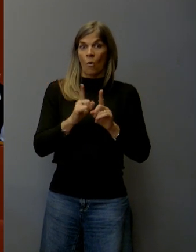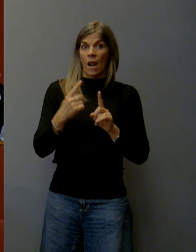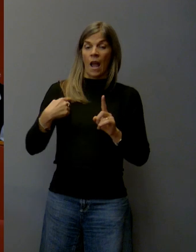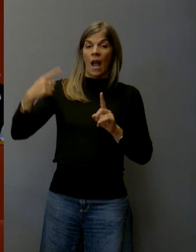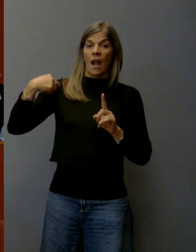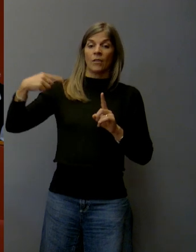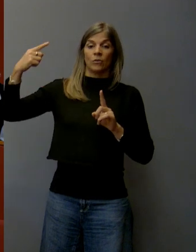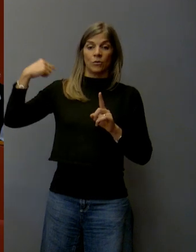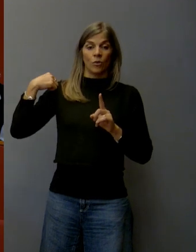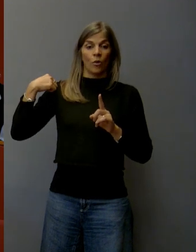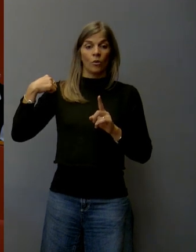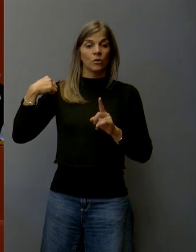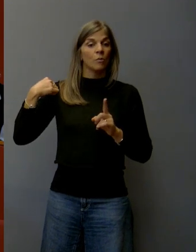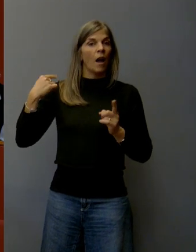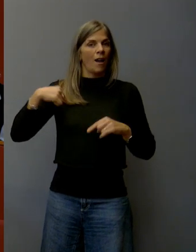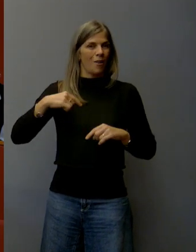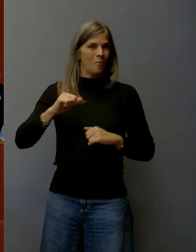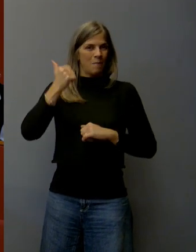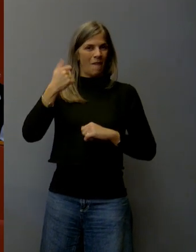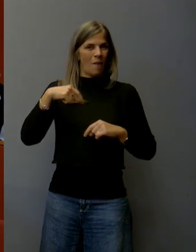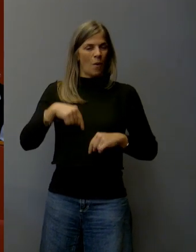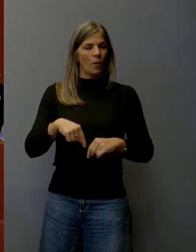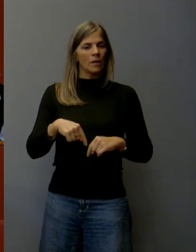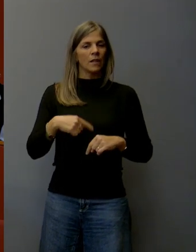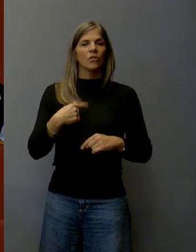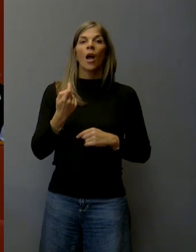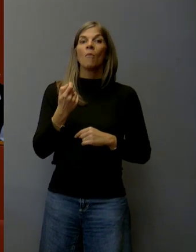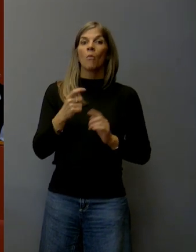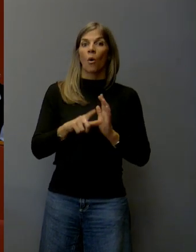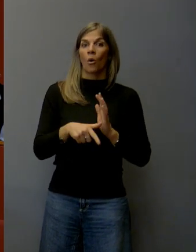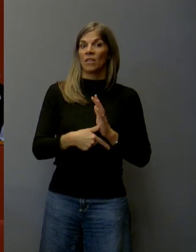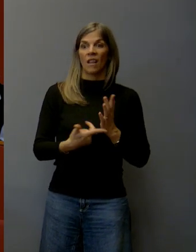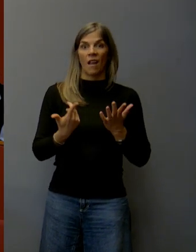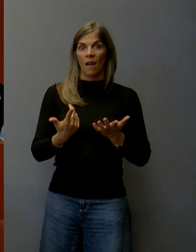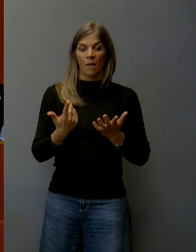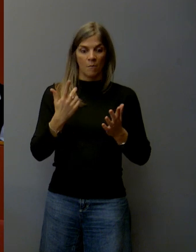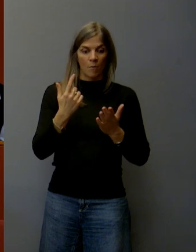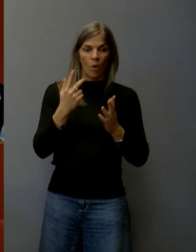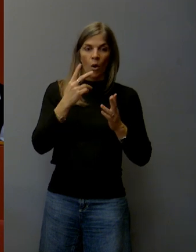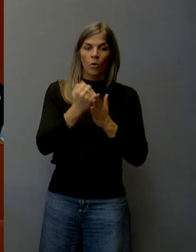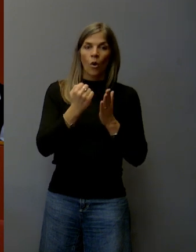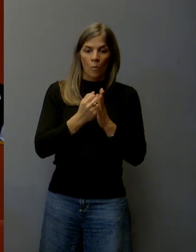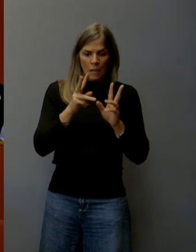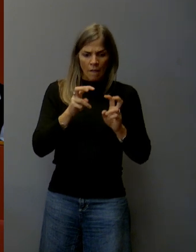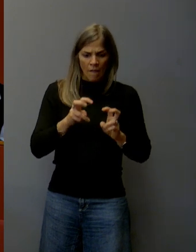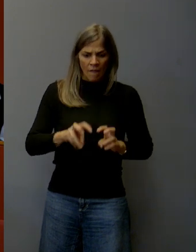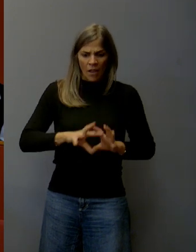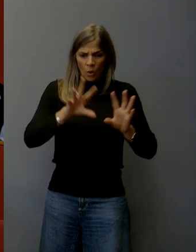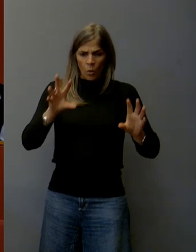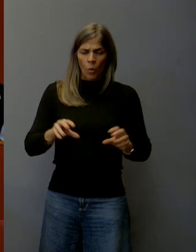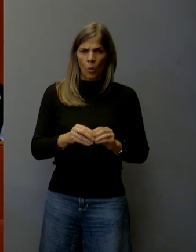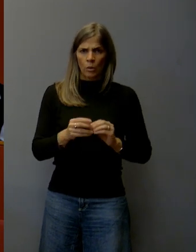per me è stato sperimentato per la prima volta Cioè di avere poco tempo a disposizione per esaminare i documenti e